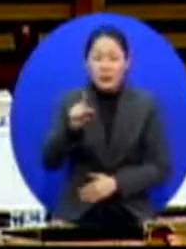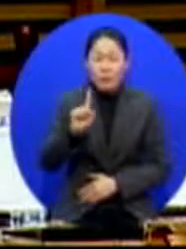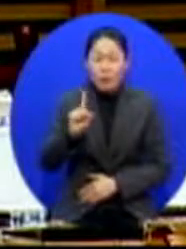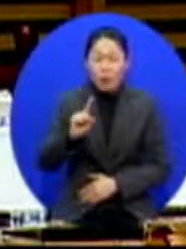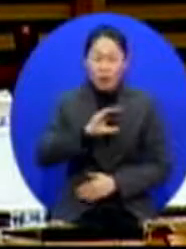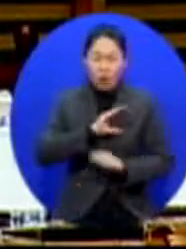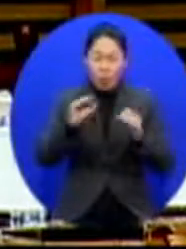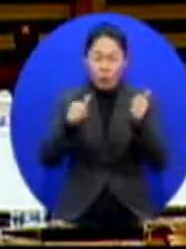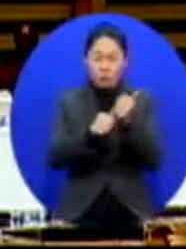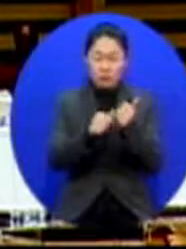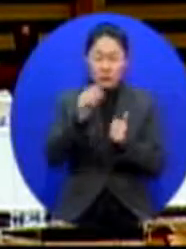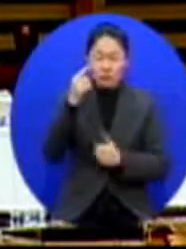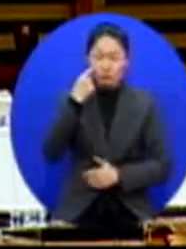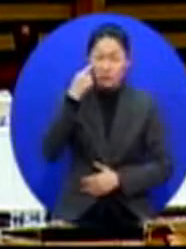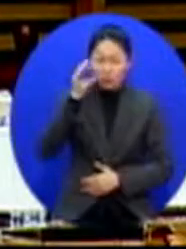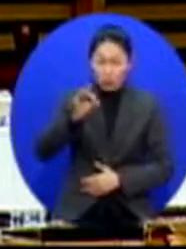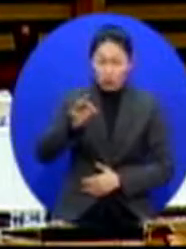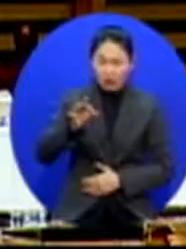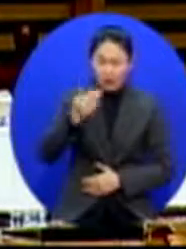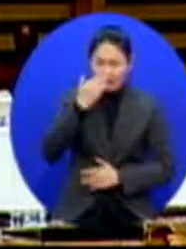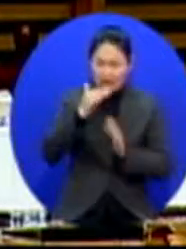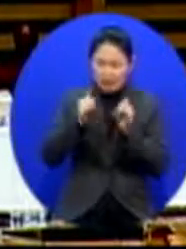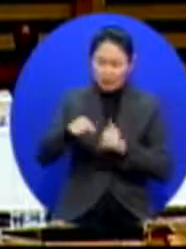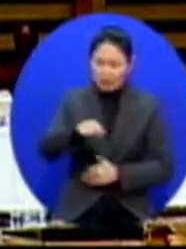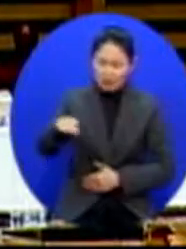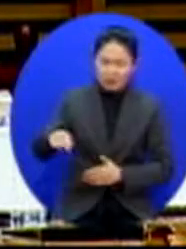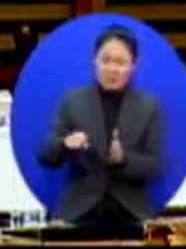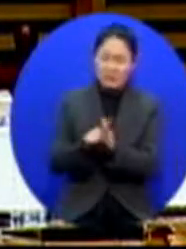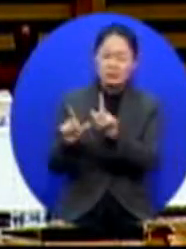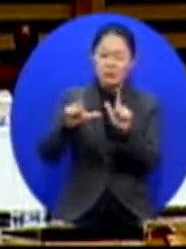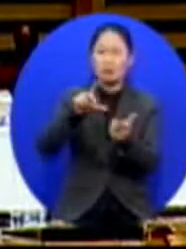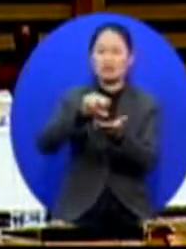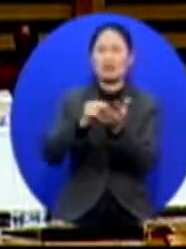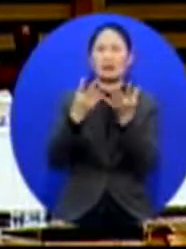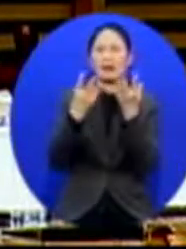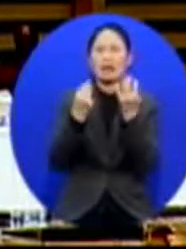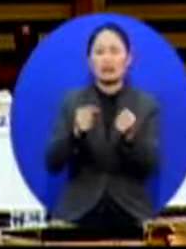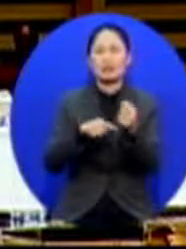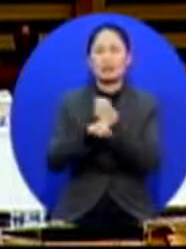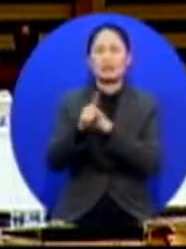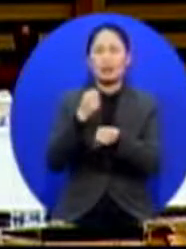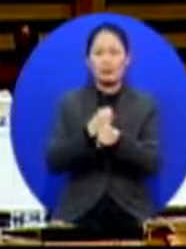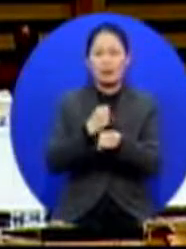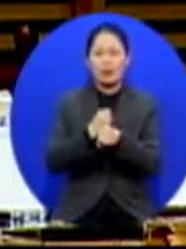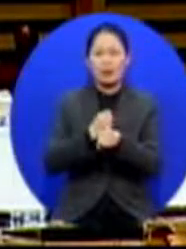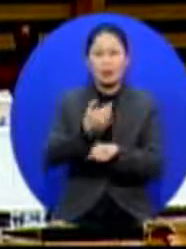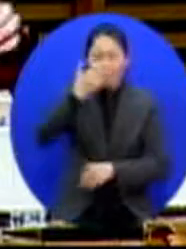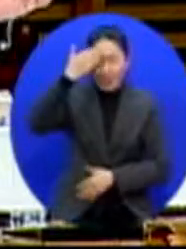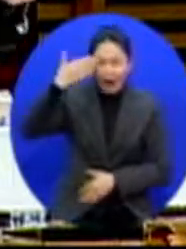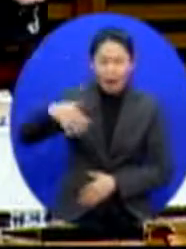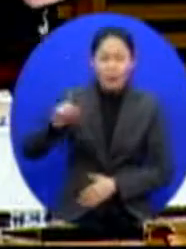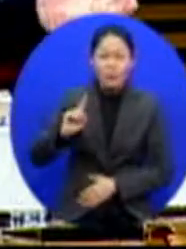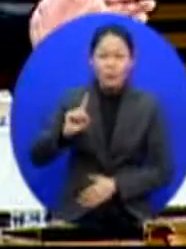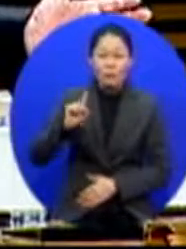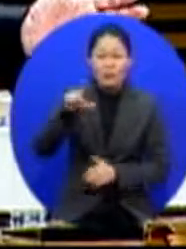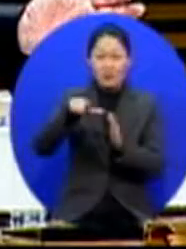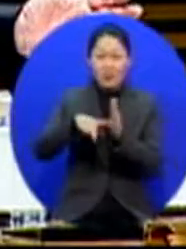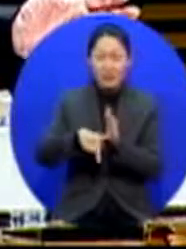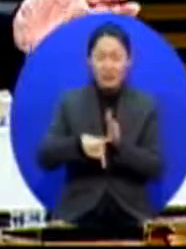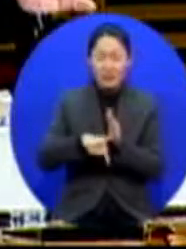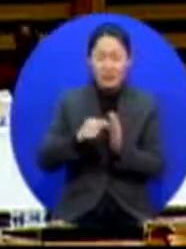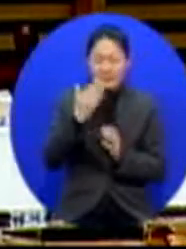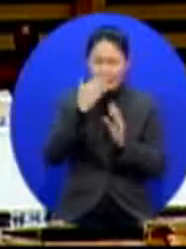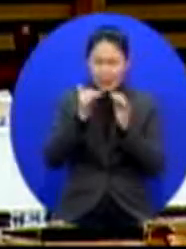이스라엘 백성들이 신앙생활이 문제가 많았다고 말이죠 그래도 다행인 것은 그 때에 이스라엘